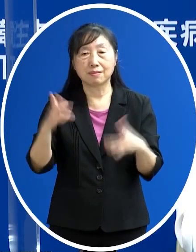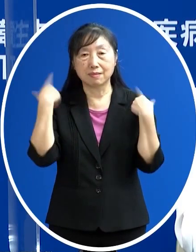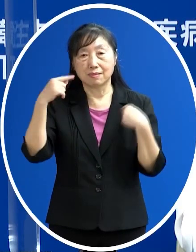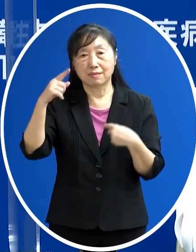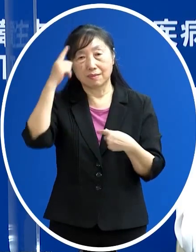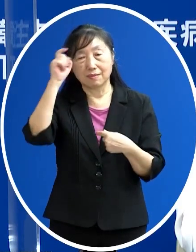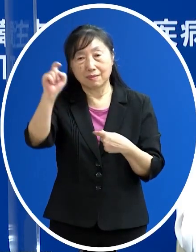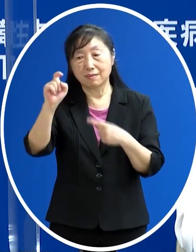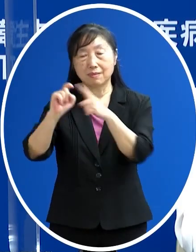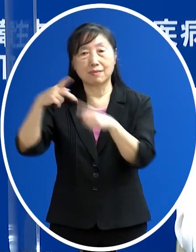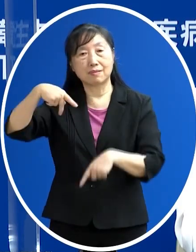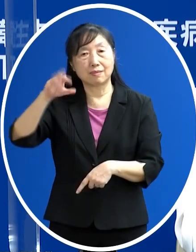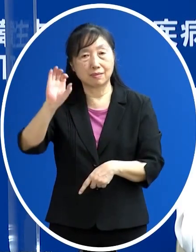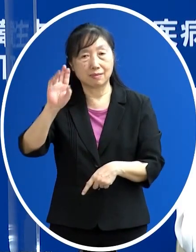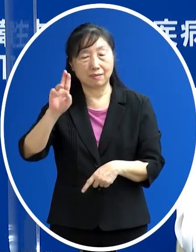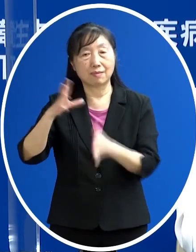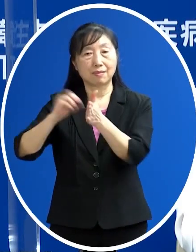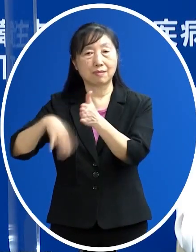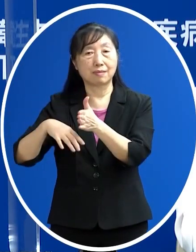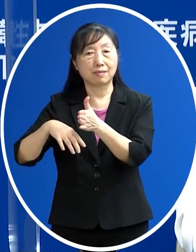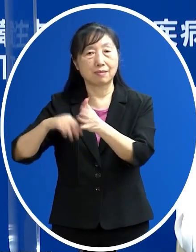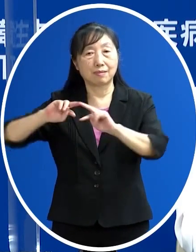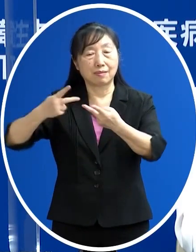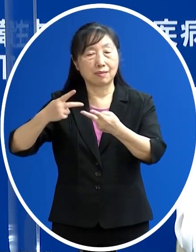PCR 就不做那